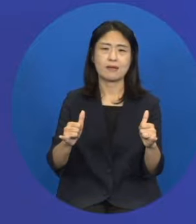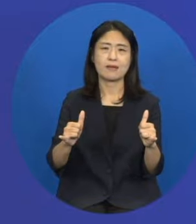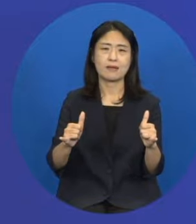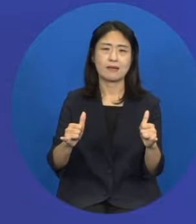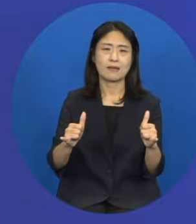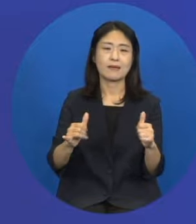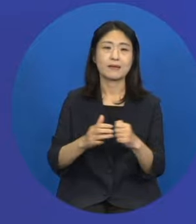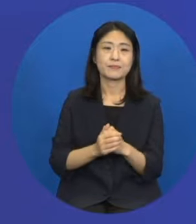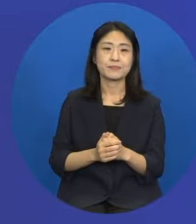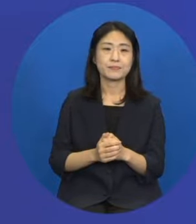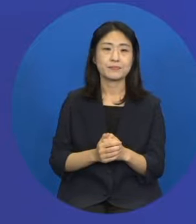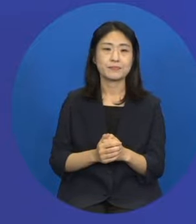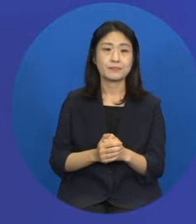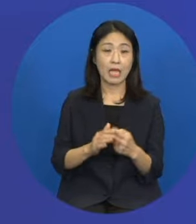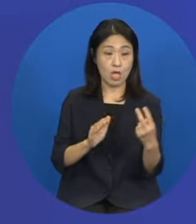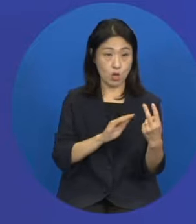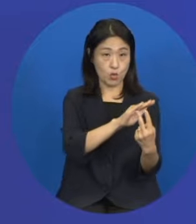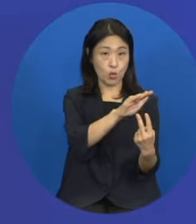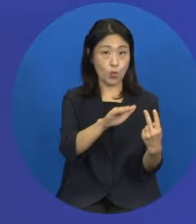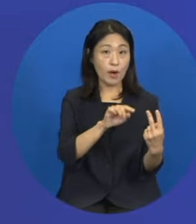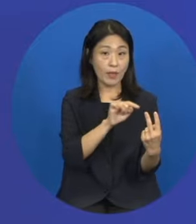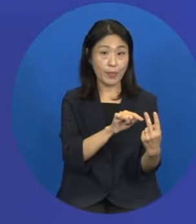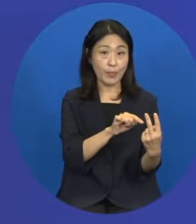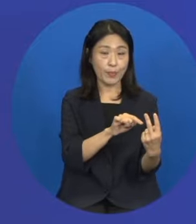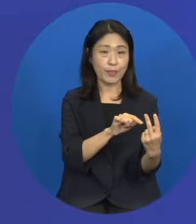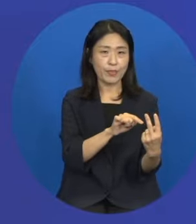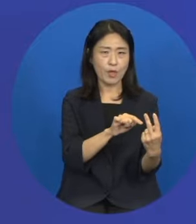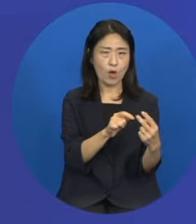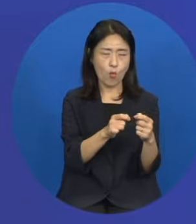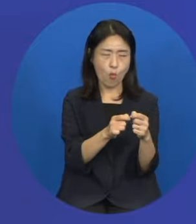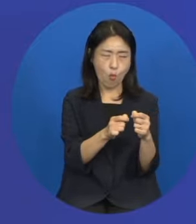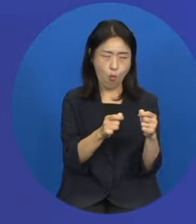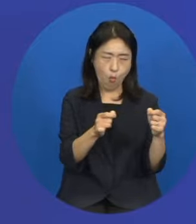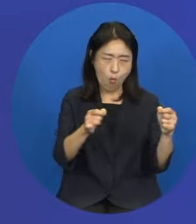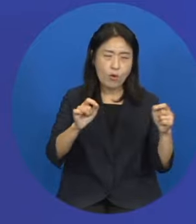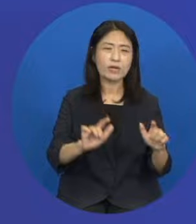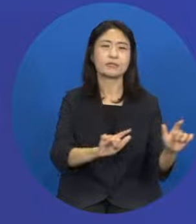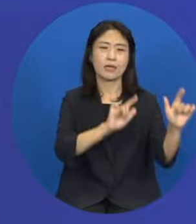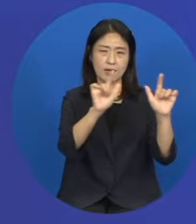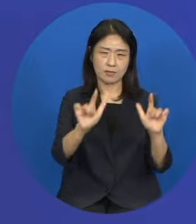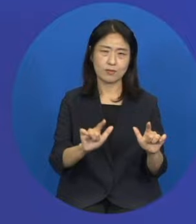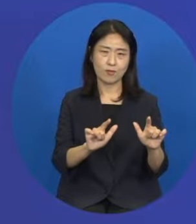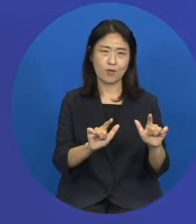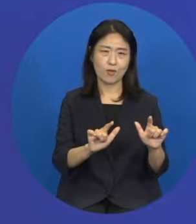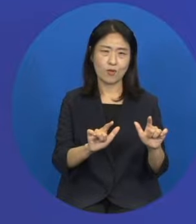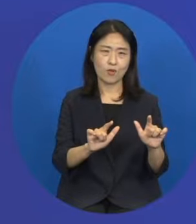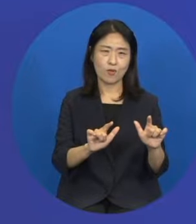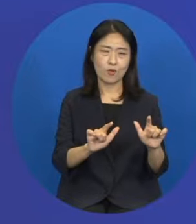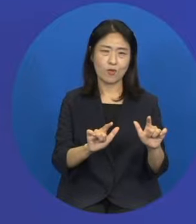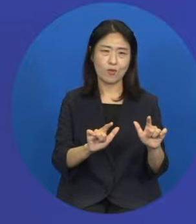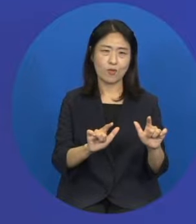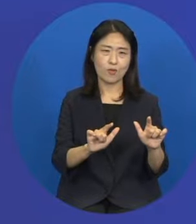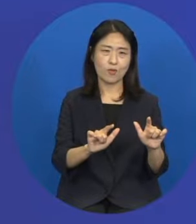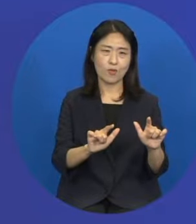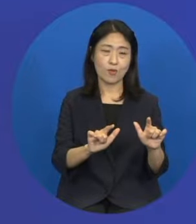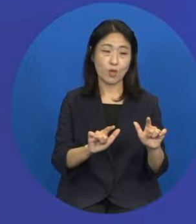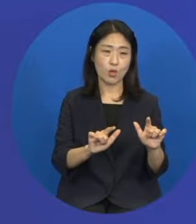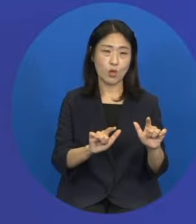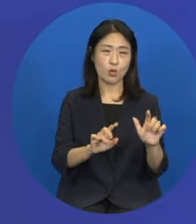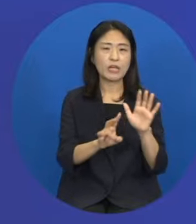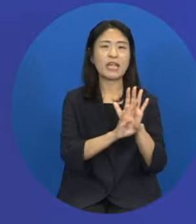요한은 가장 오래 살아남아서 요한계시록을 쓰고 그렇게 또한 죽게